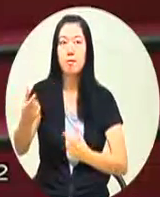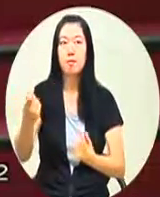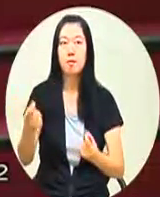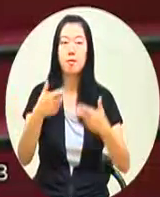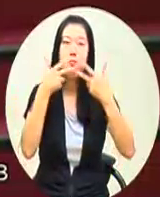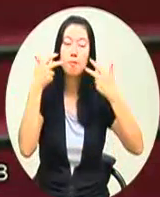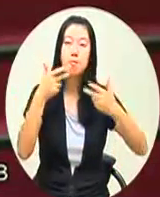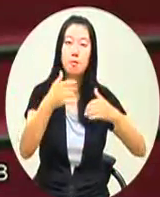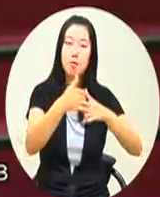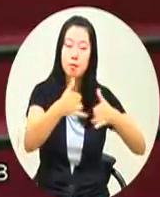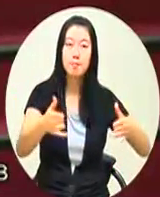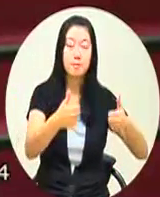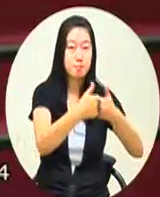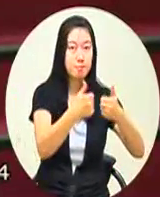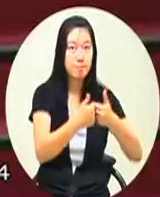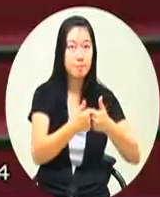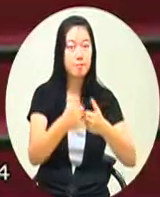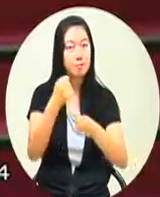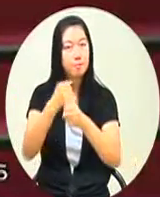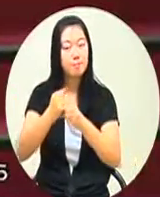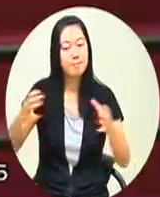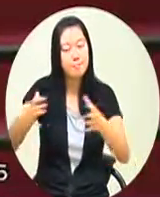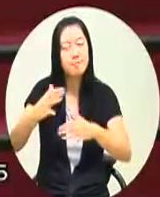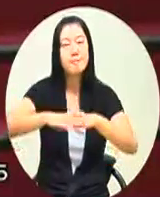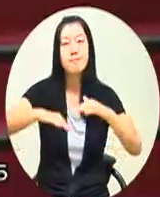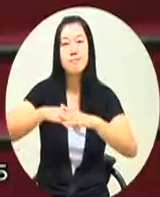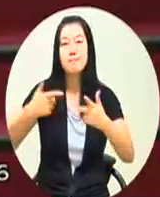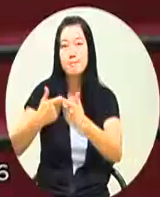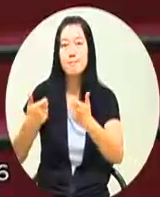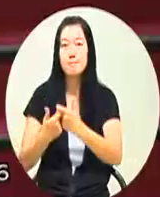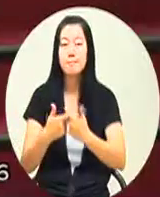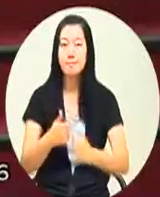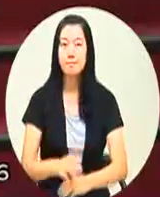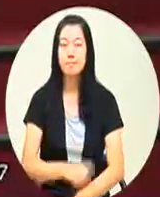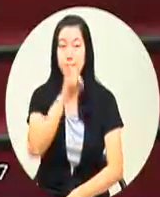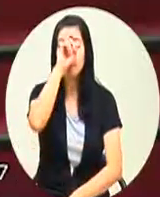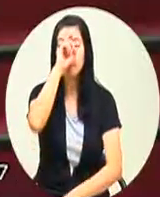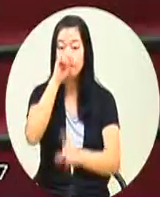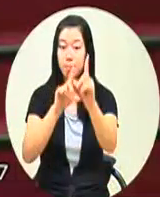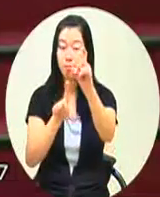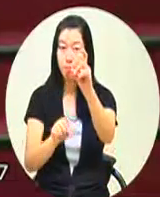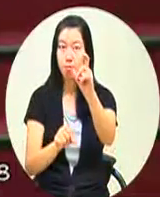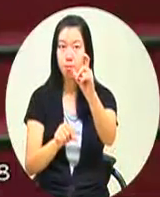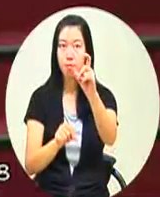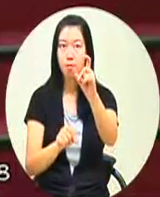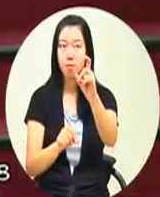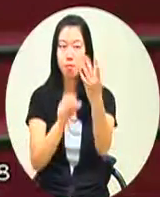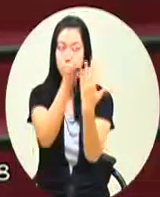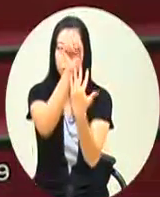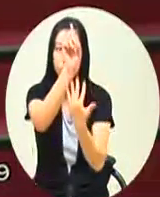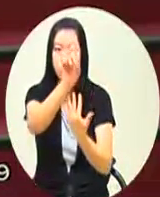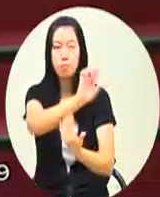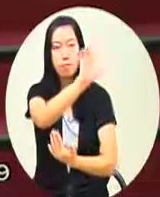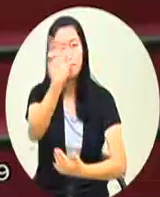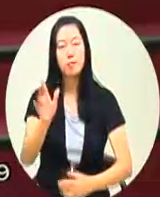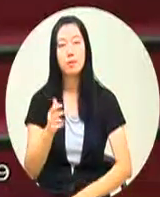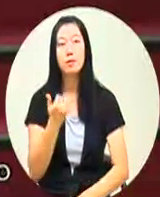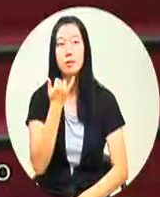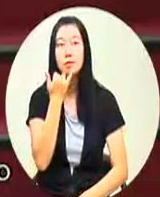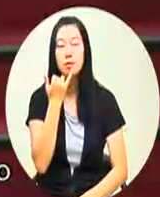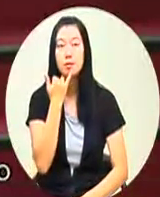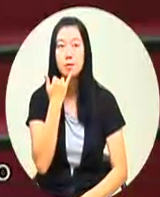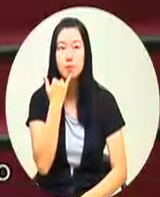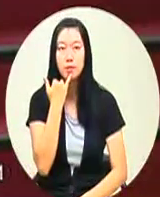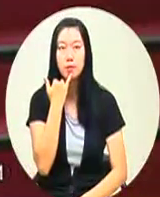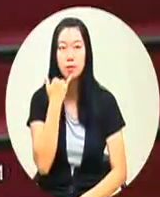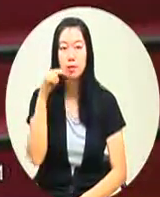会呢做一个非常好的配合。那么希望在十一月找一天的时间，在